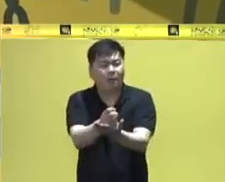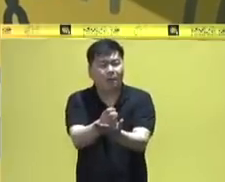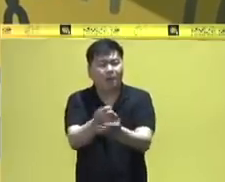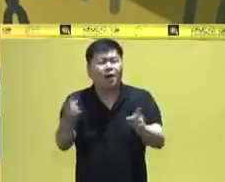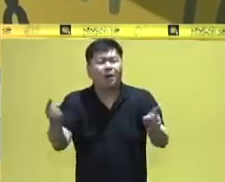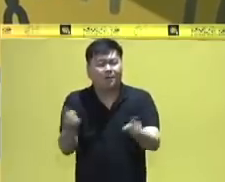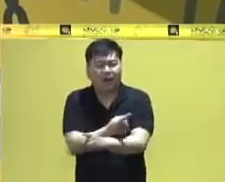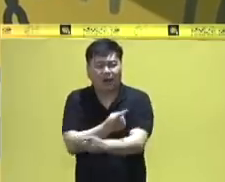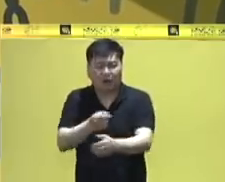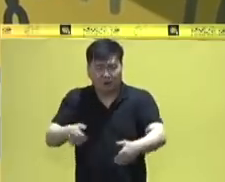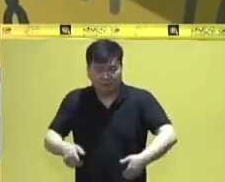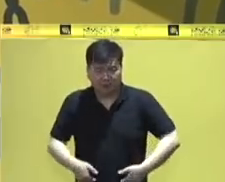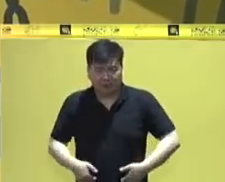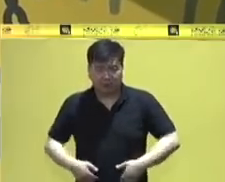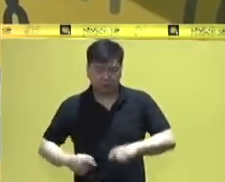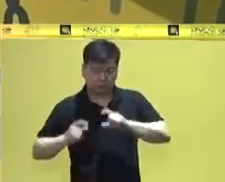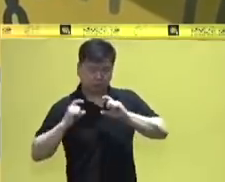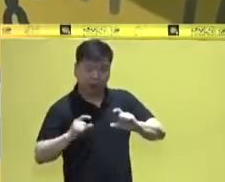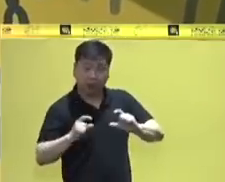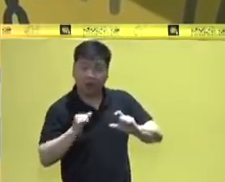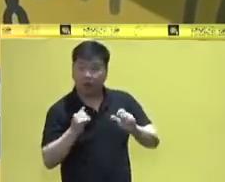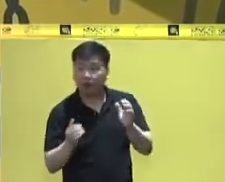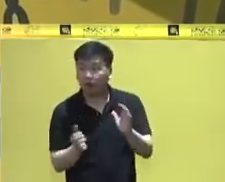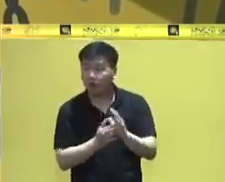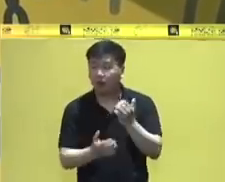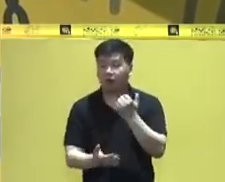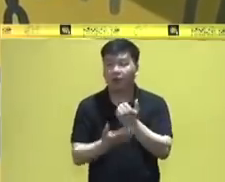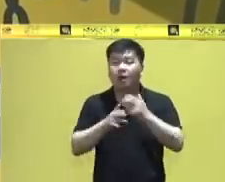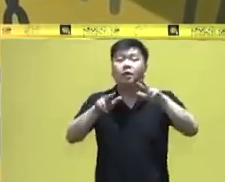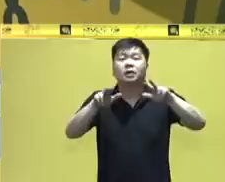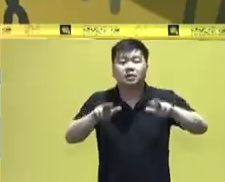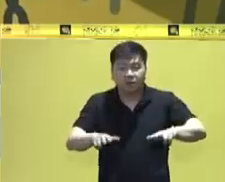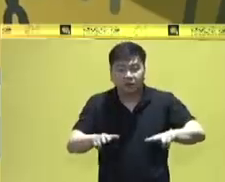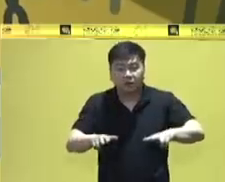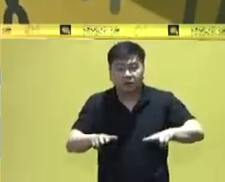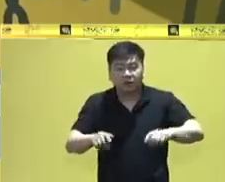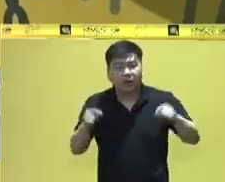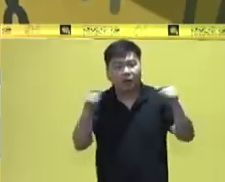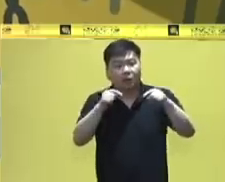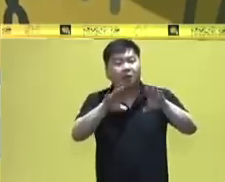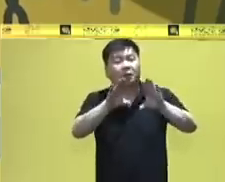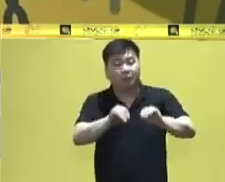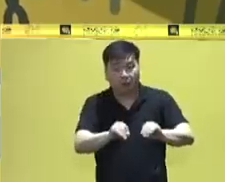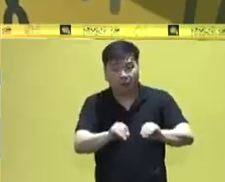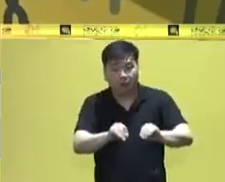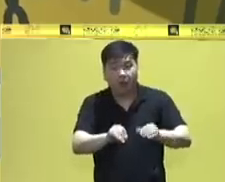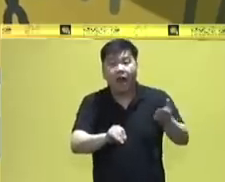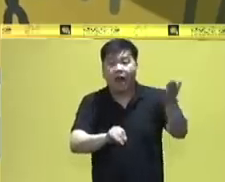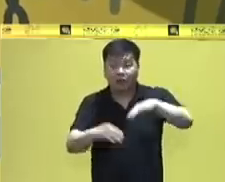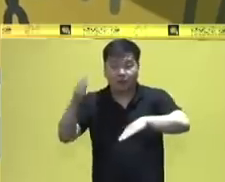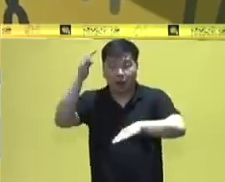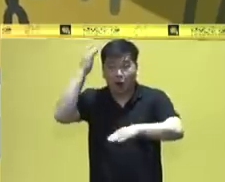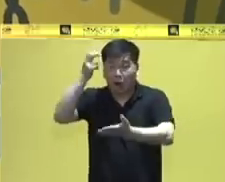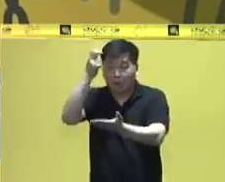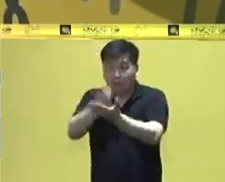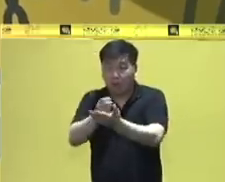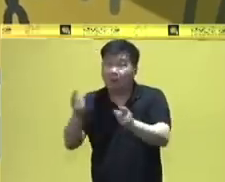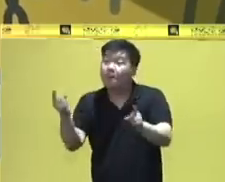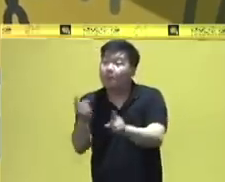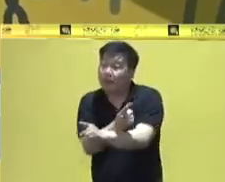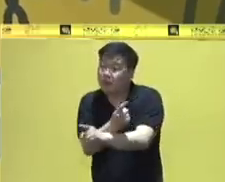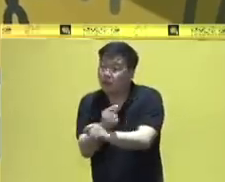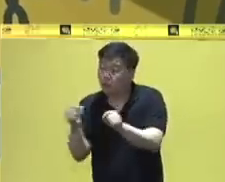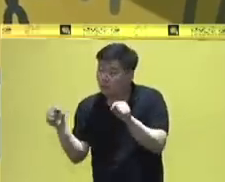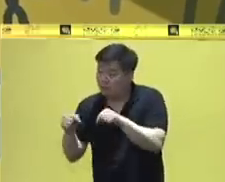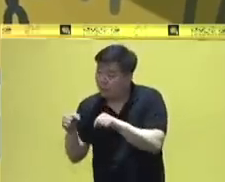이제 결정을 해줬기 때문에 지금 실종이 됐지만 논의가 다시 헌법 개정 논의가 되면